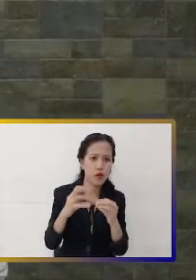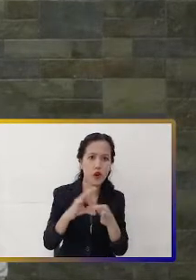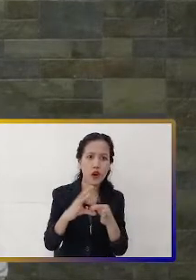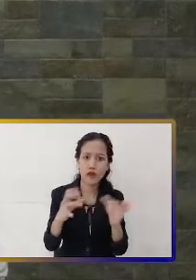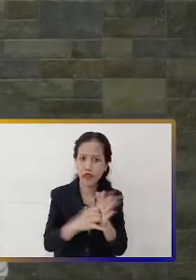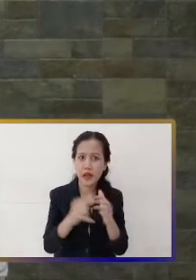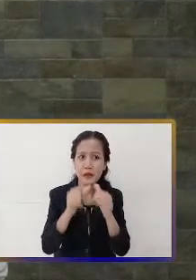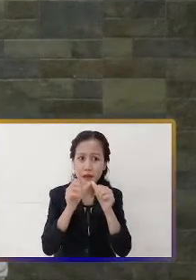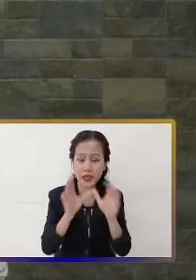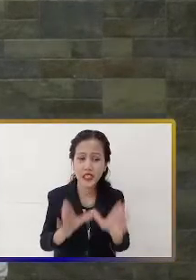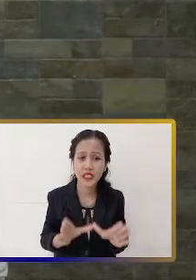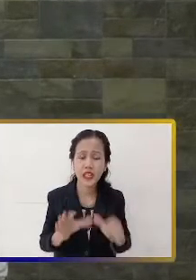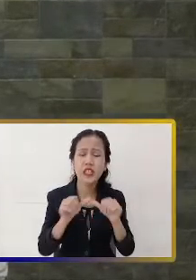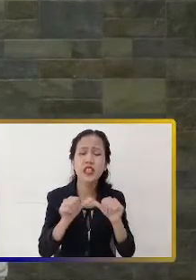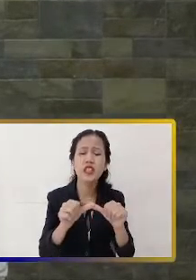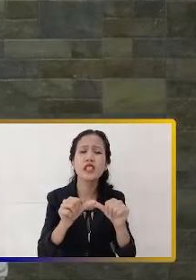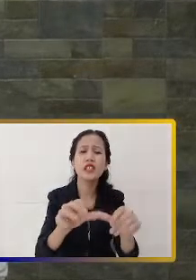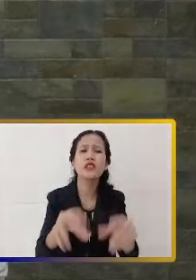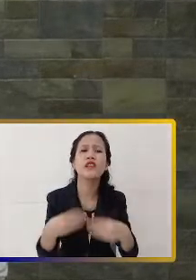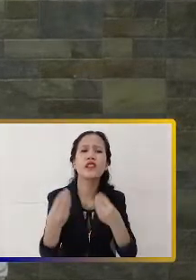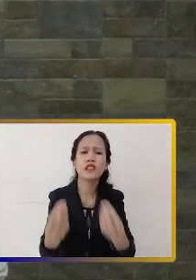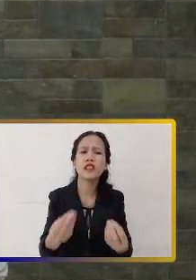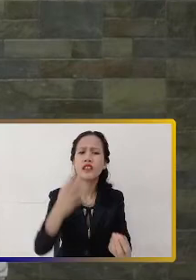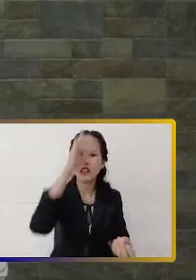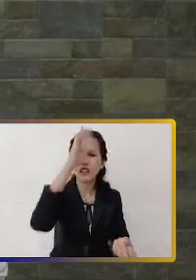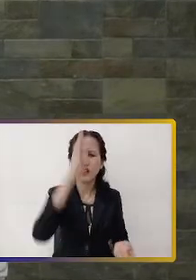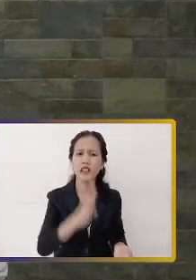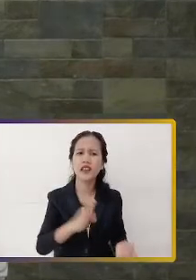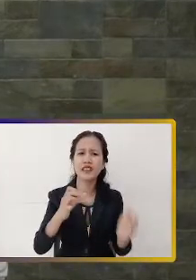Patuloy na ibinibigay ng Panginoon yung freebies.